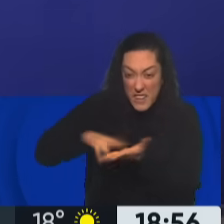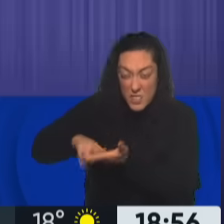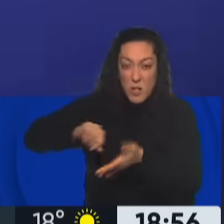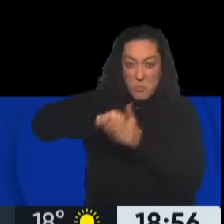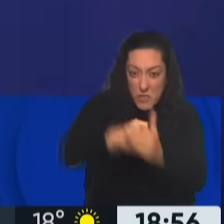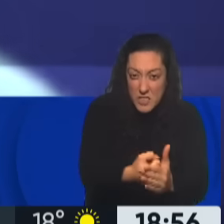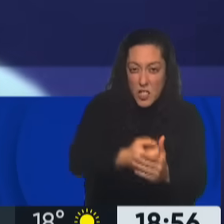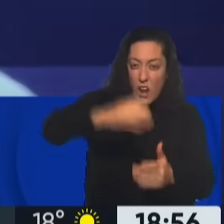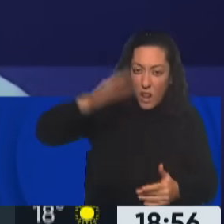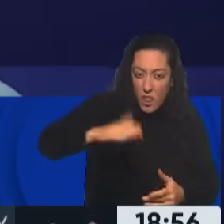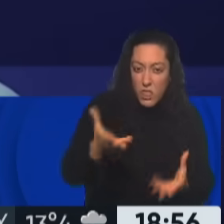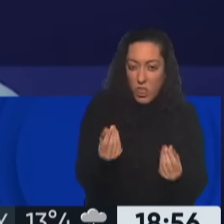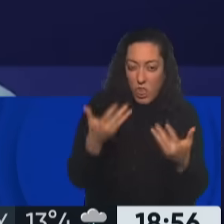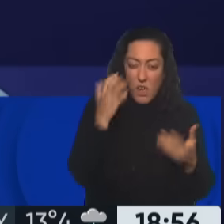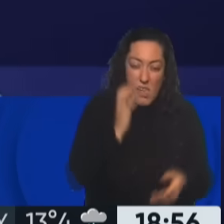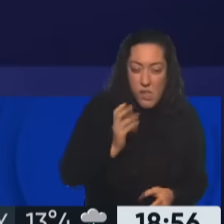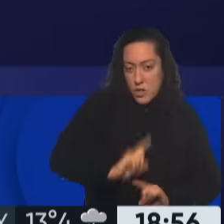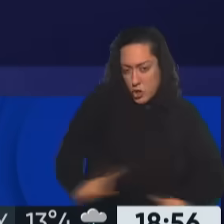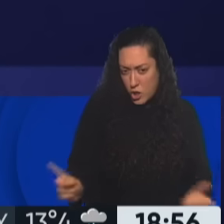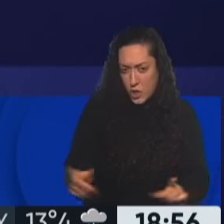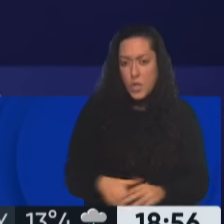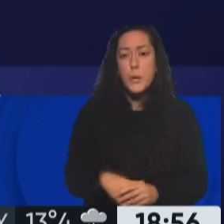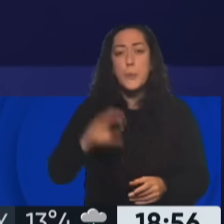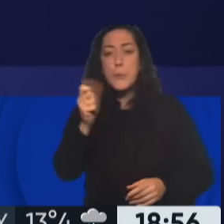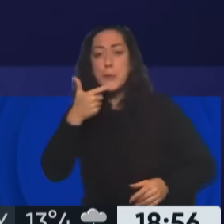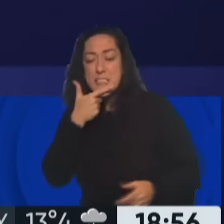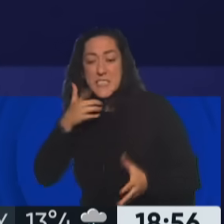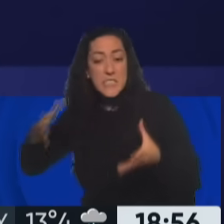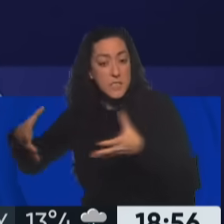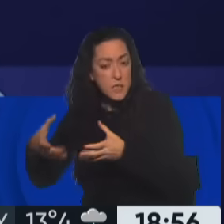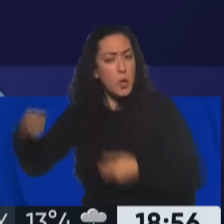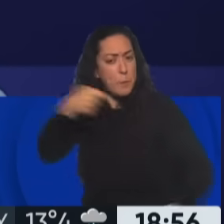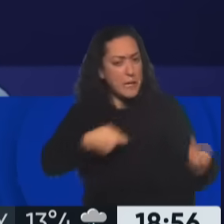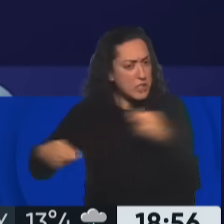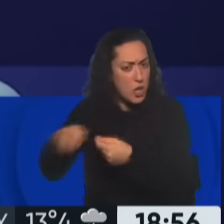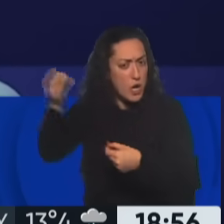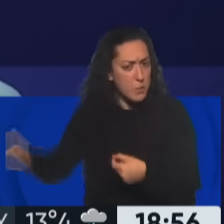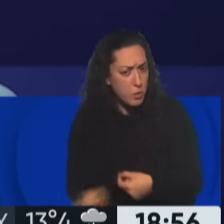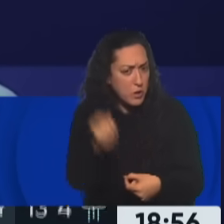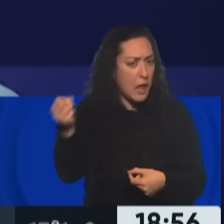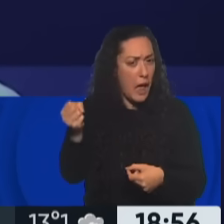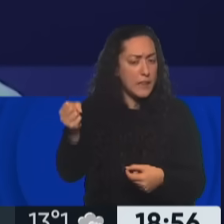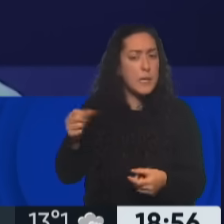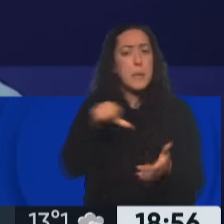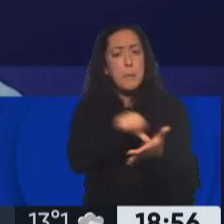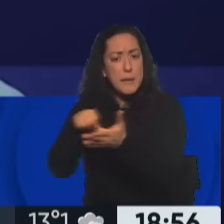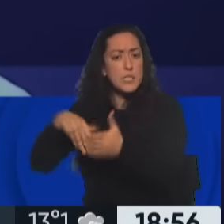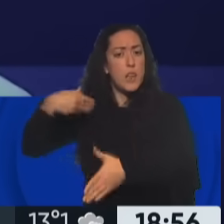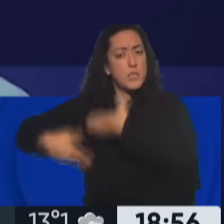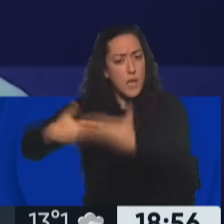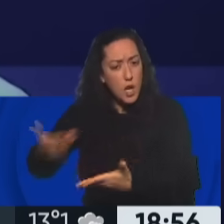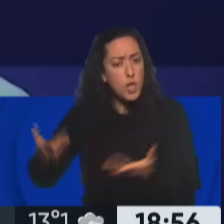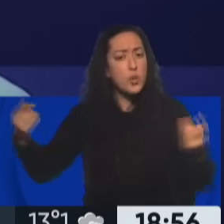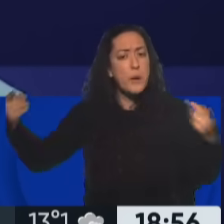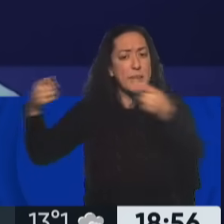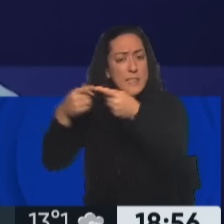presión. 金砖机制是新兴市场和发展中国家合作的重要平台，倡导开放包容、合作